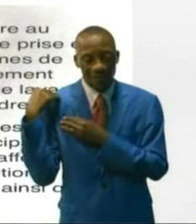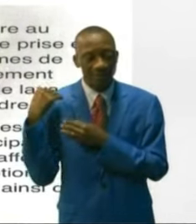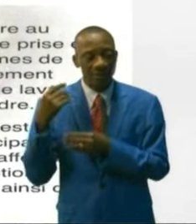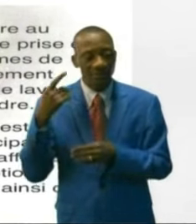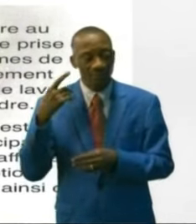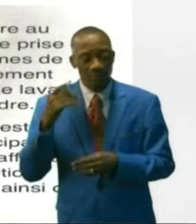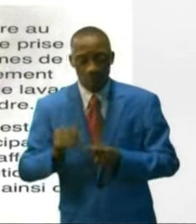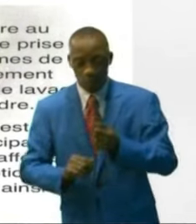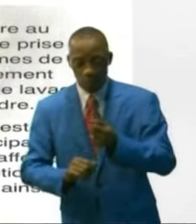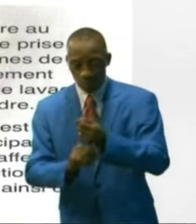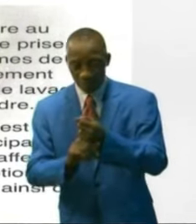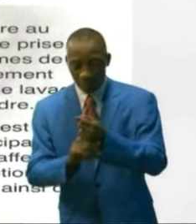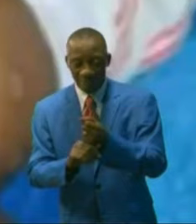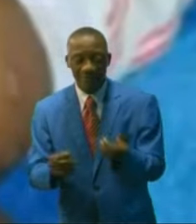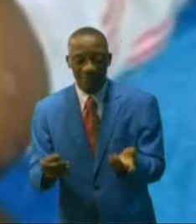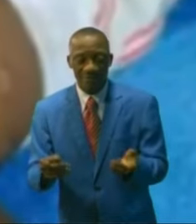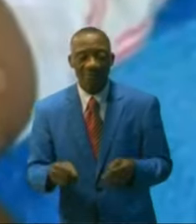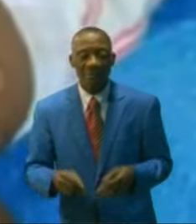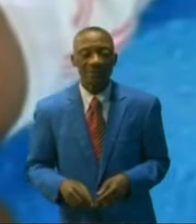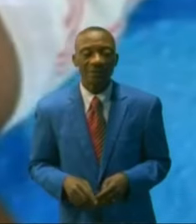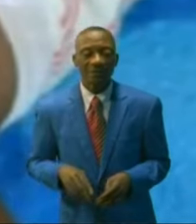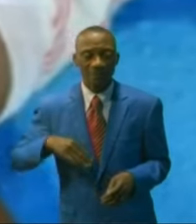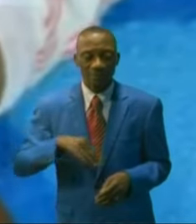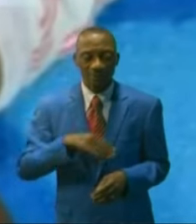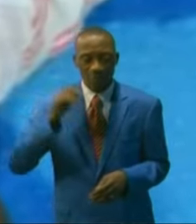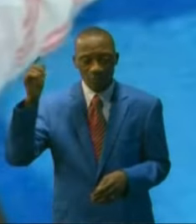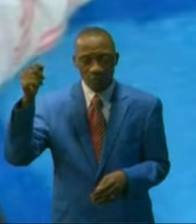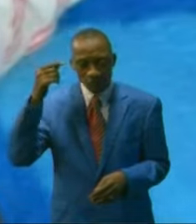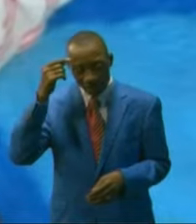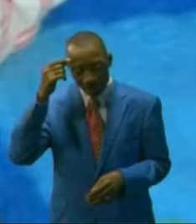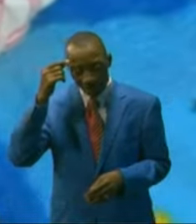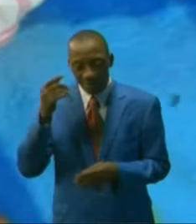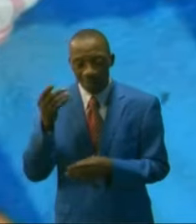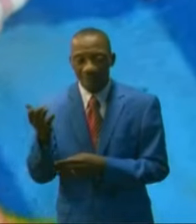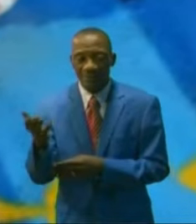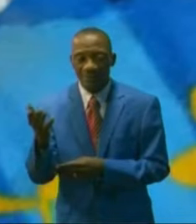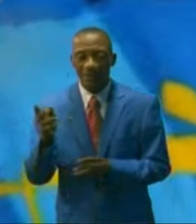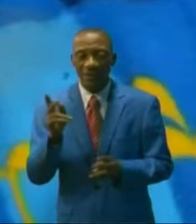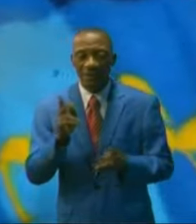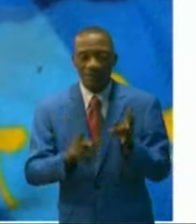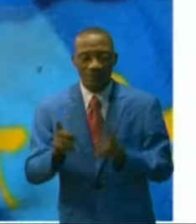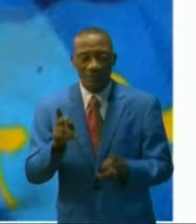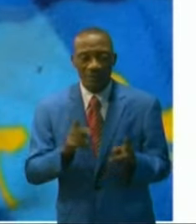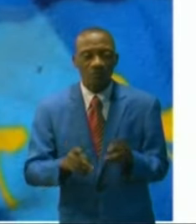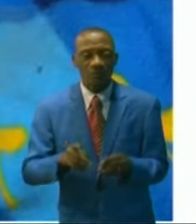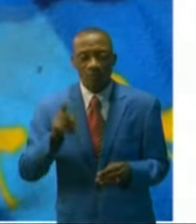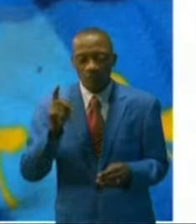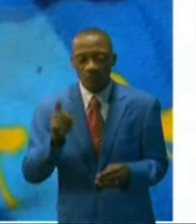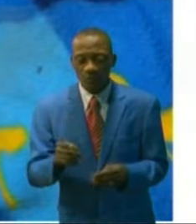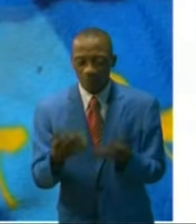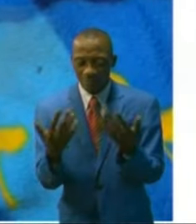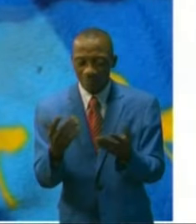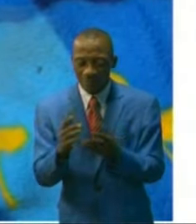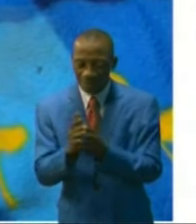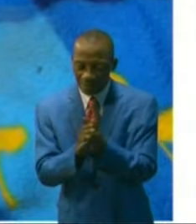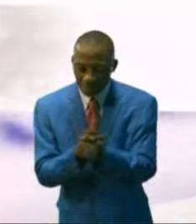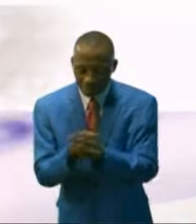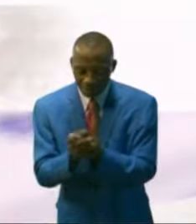du gouvernement provincial recommande à la population le lavage des mains avec du savon ou de la